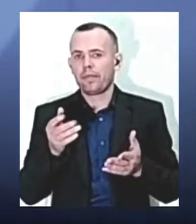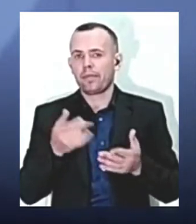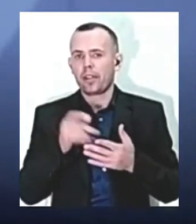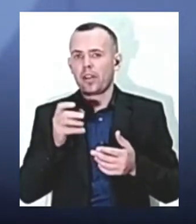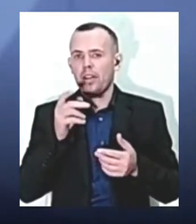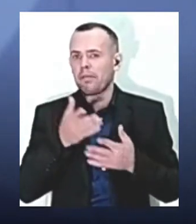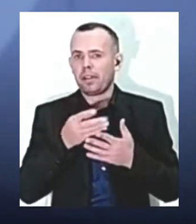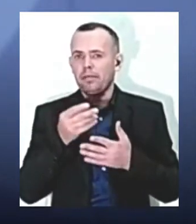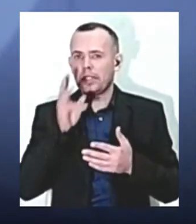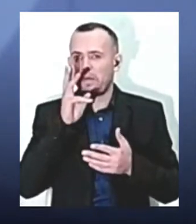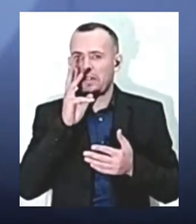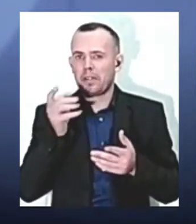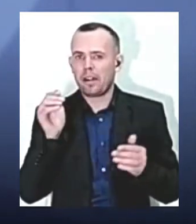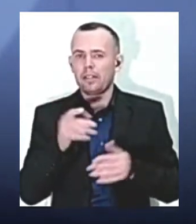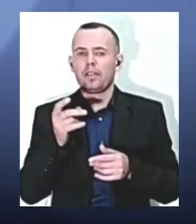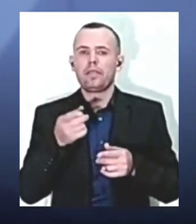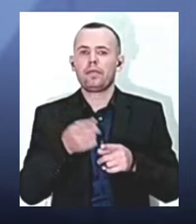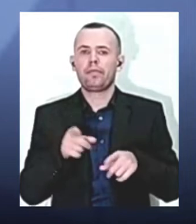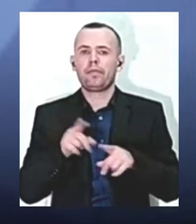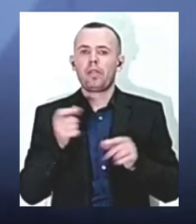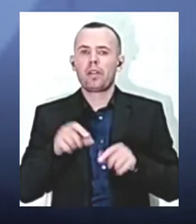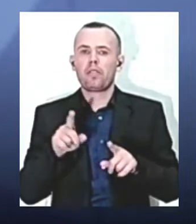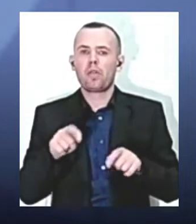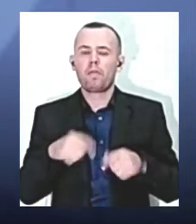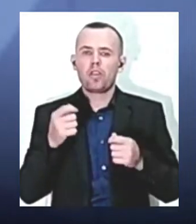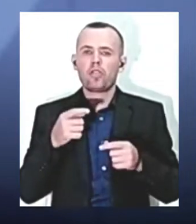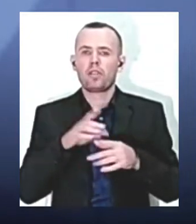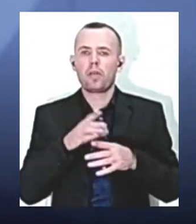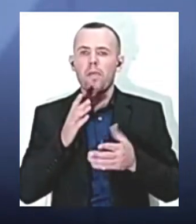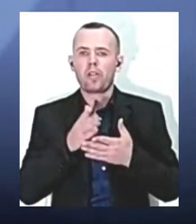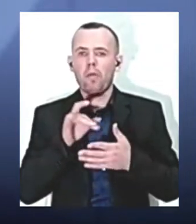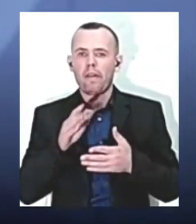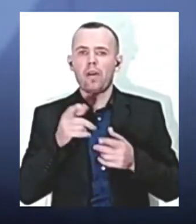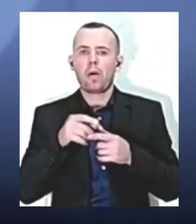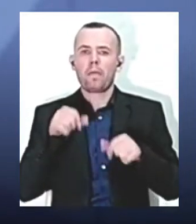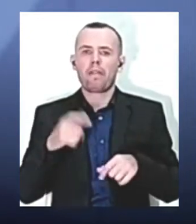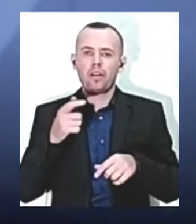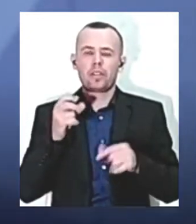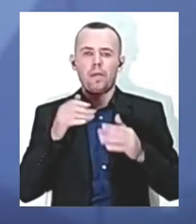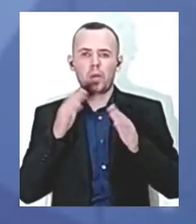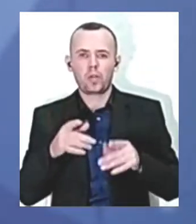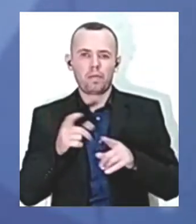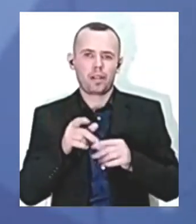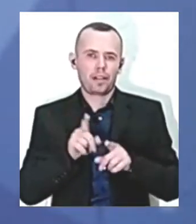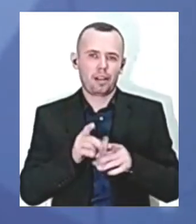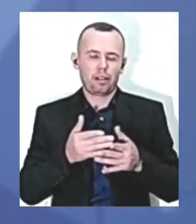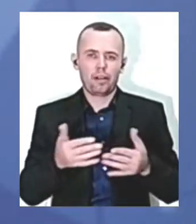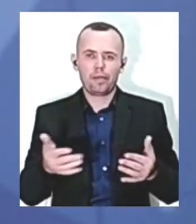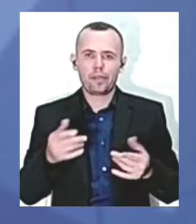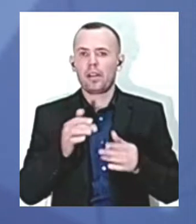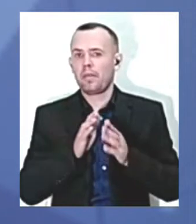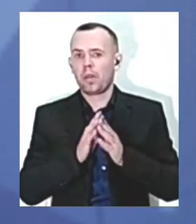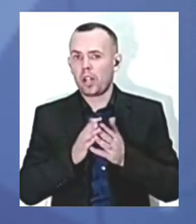Ну, власне, це порушення майнових прав, угу. Так, права власності, бо заробітна плата це зароблені так власність людини. Крім